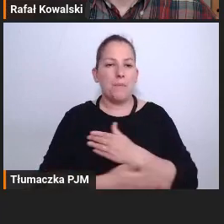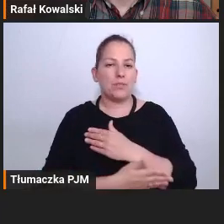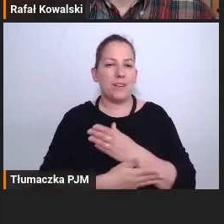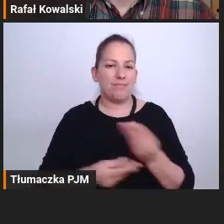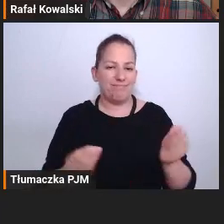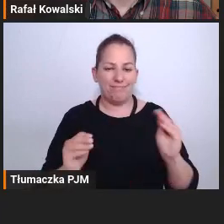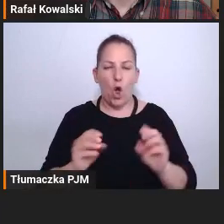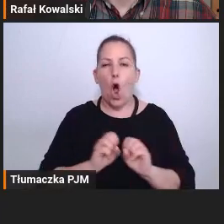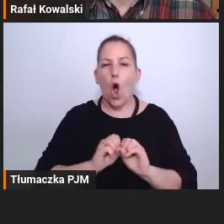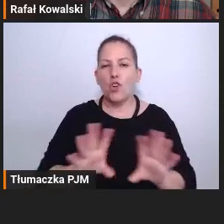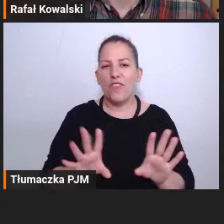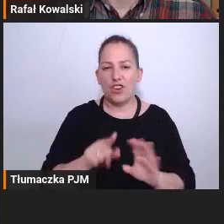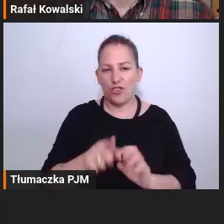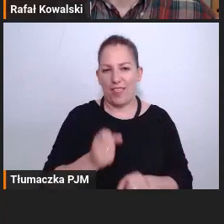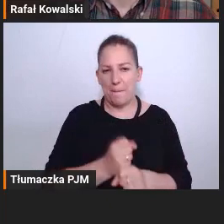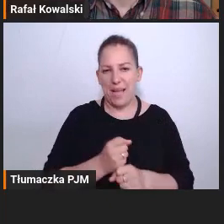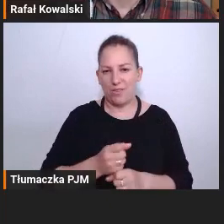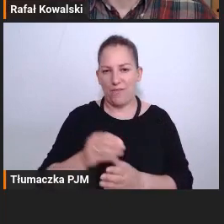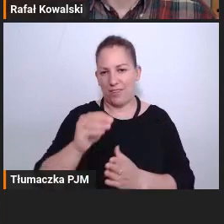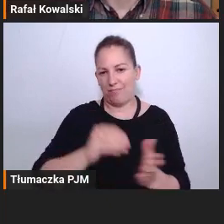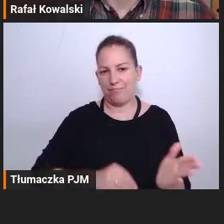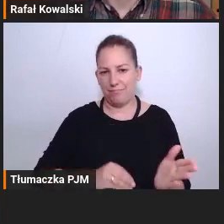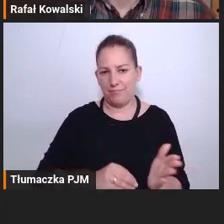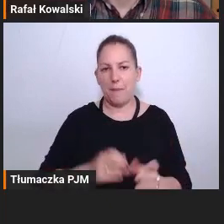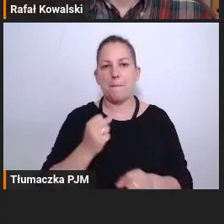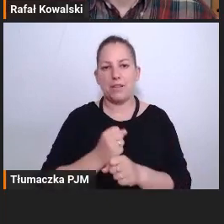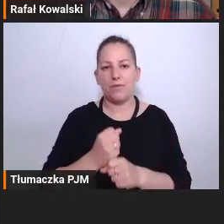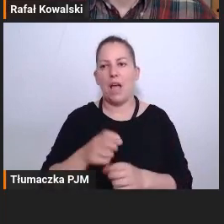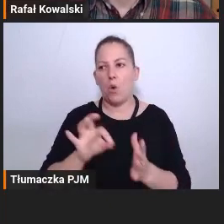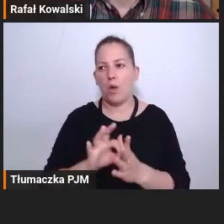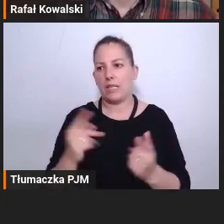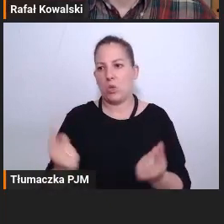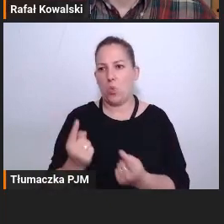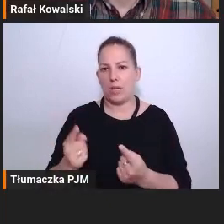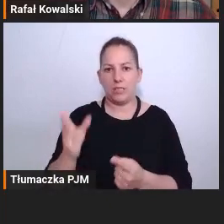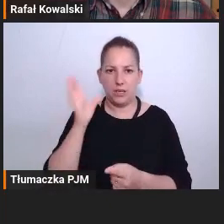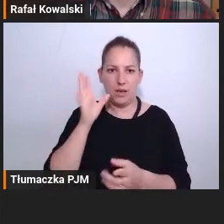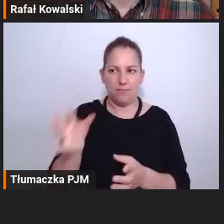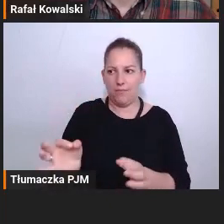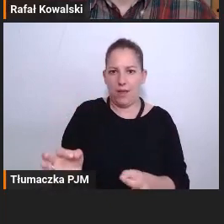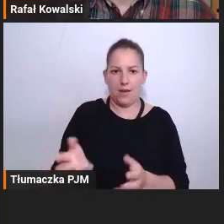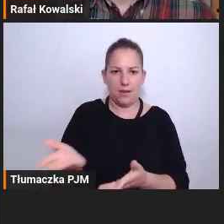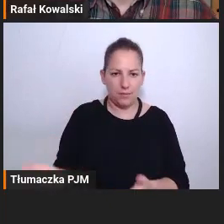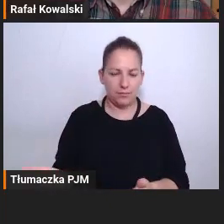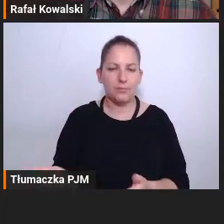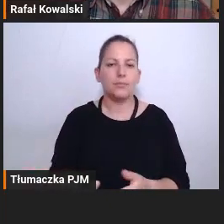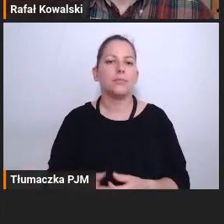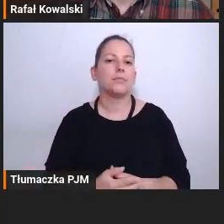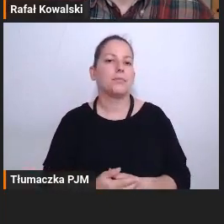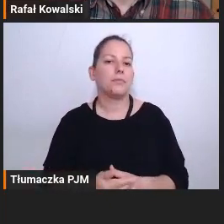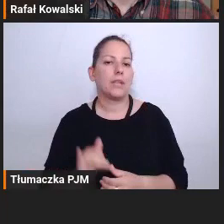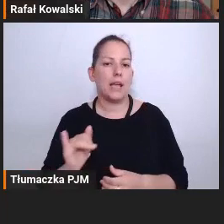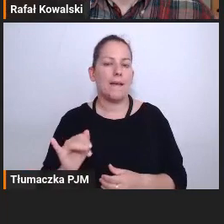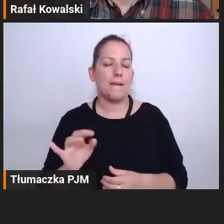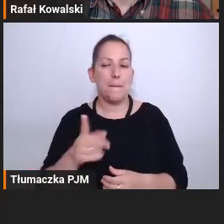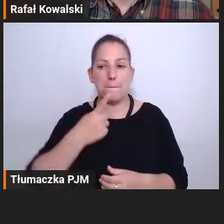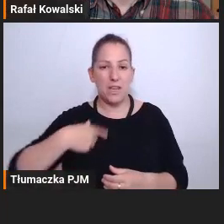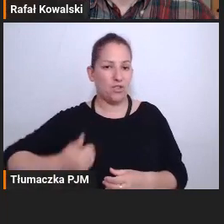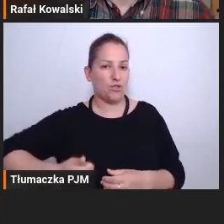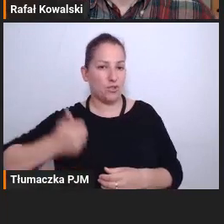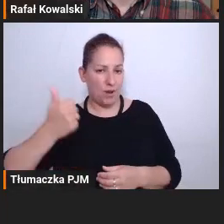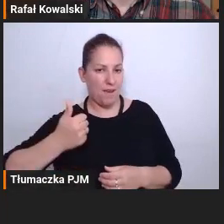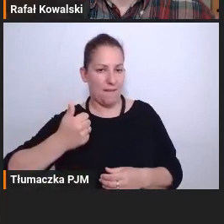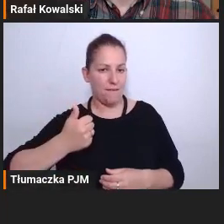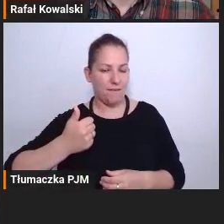facto oświadczenia pracownika, że pracownik mówi, że takie okoliczności mają miejsce, koniec, kropka. My jako pracodawca